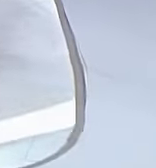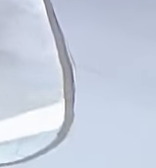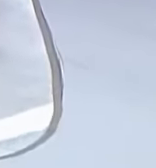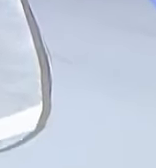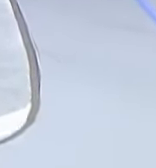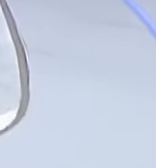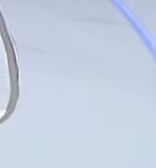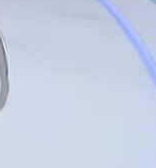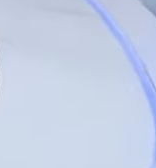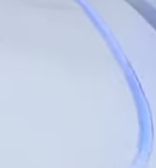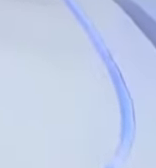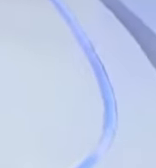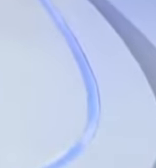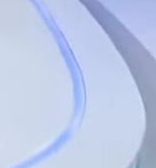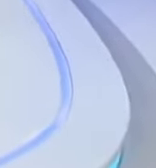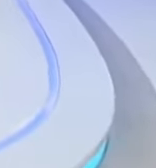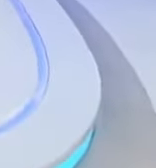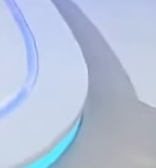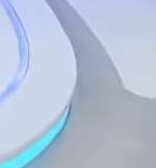Oras.